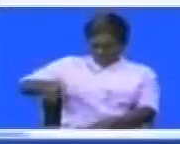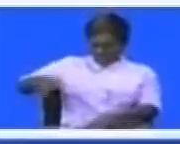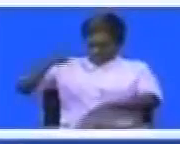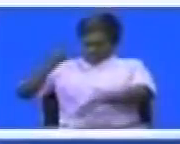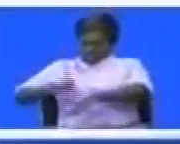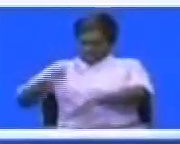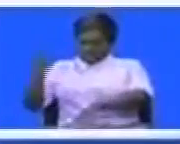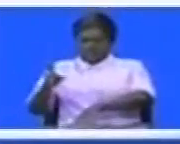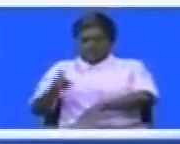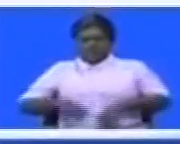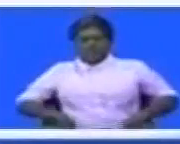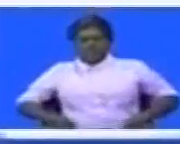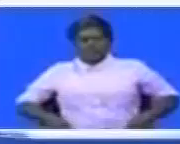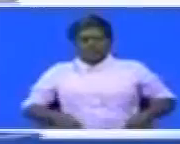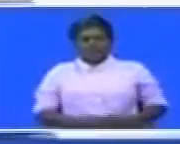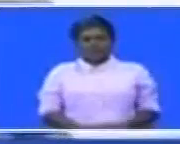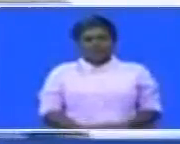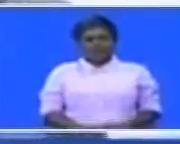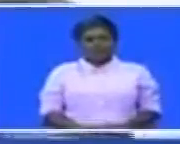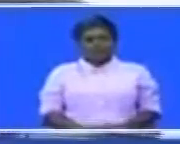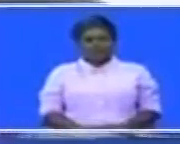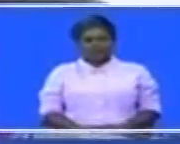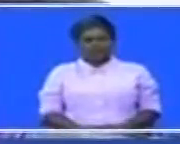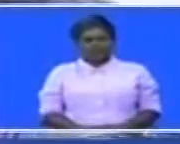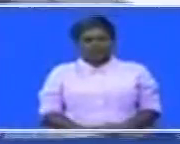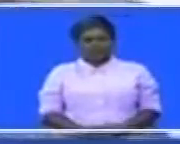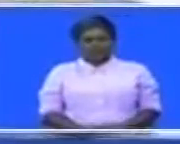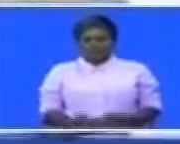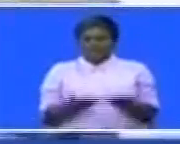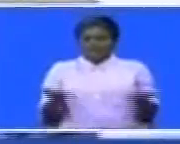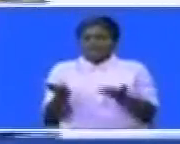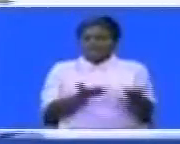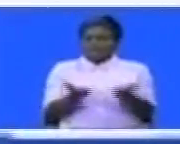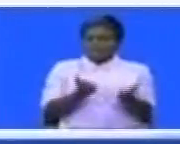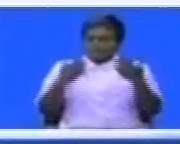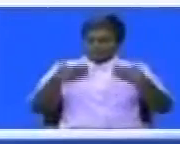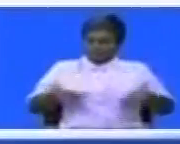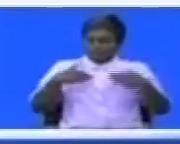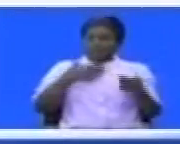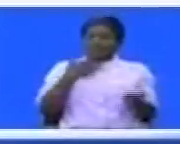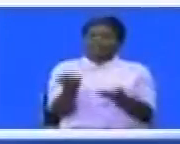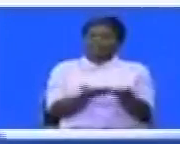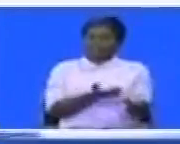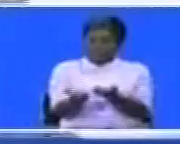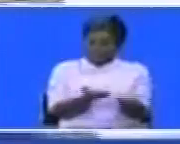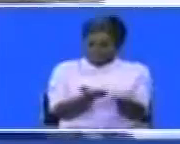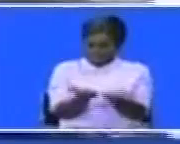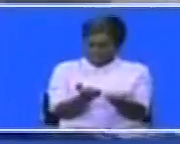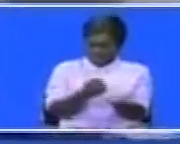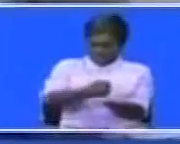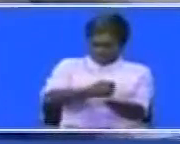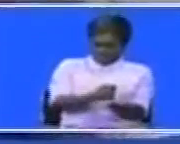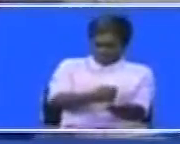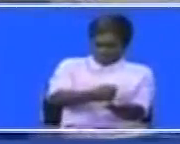hiyo. Ane mwonu investor ambaye anataka kufanya value addition ya